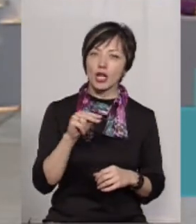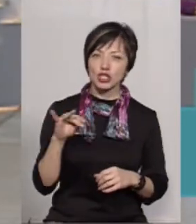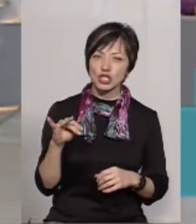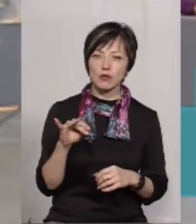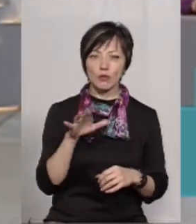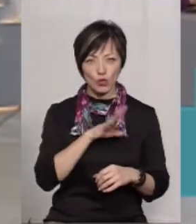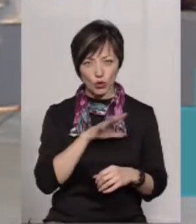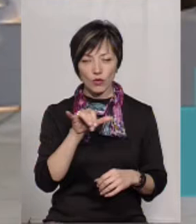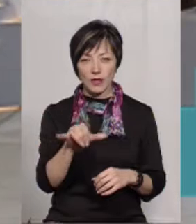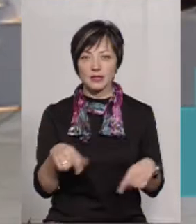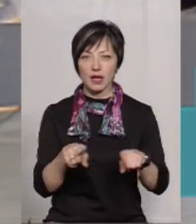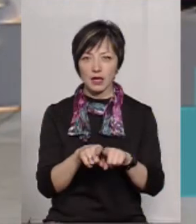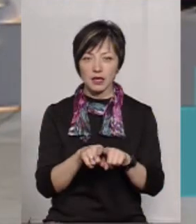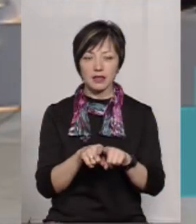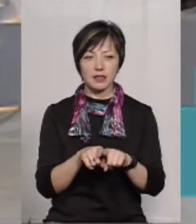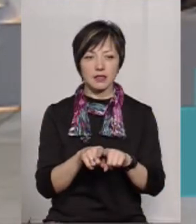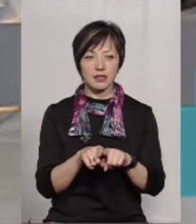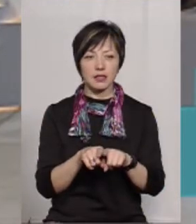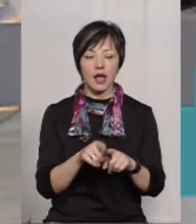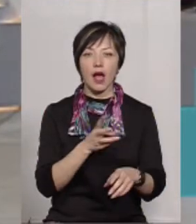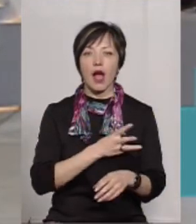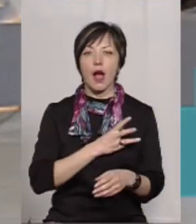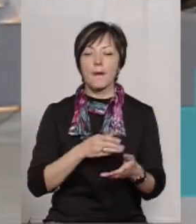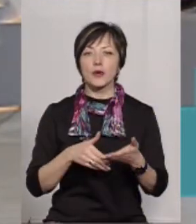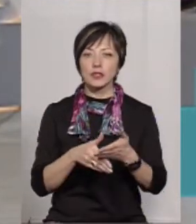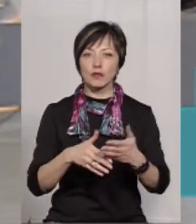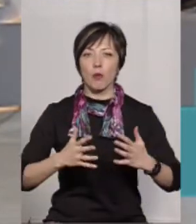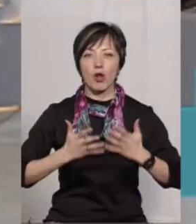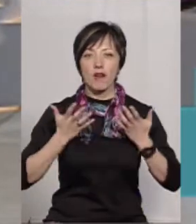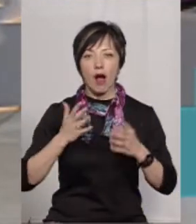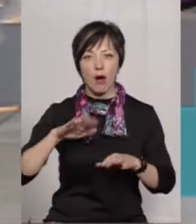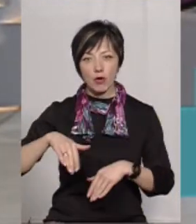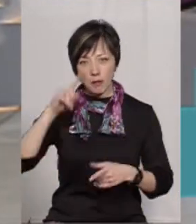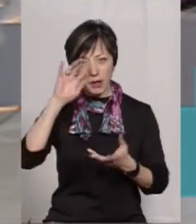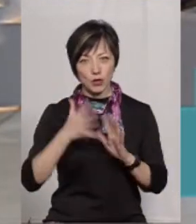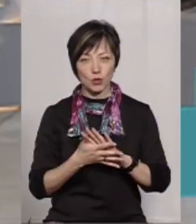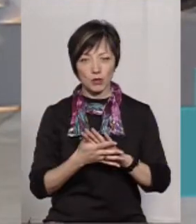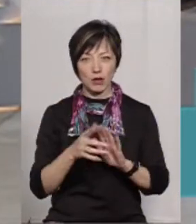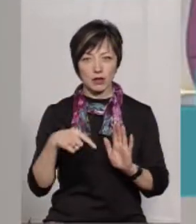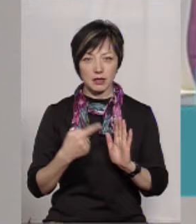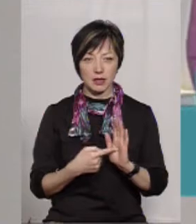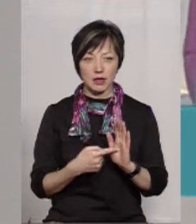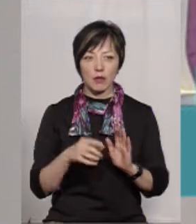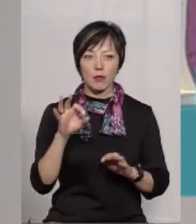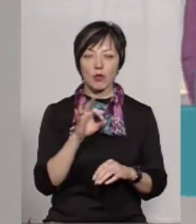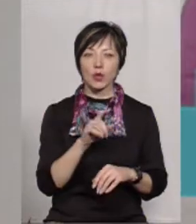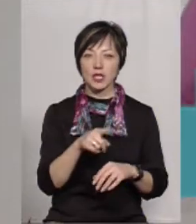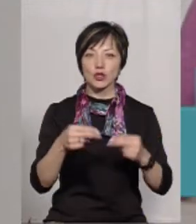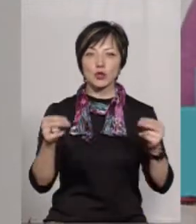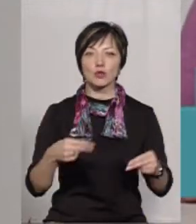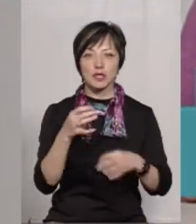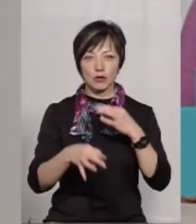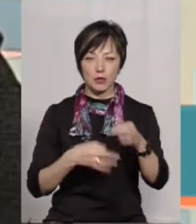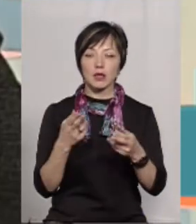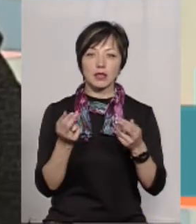були такі, які от піддалися цьому емоційному пориву, а потім передумали? Я говорю про тих шлюб за